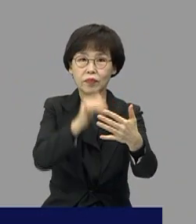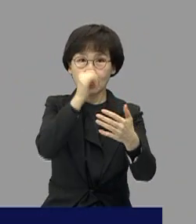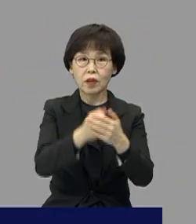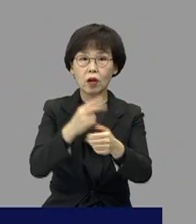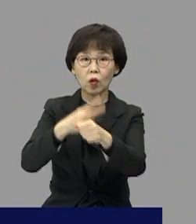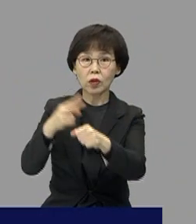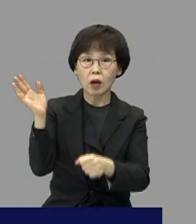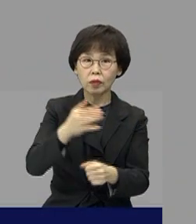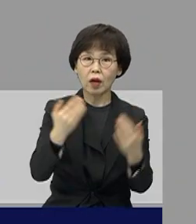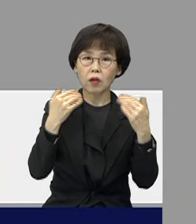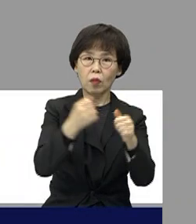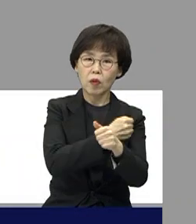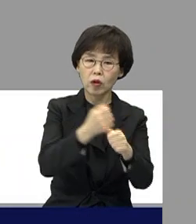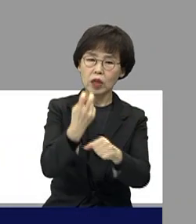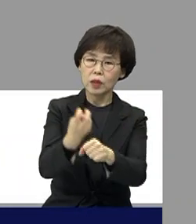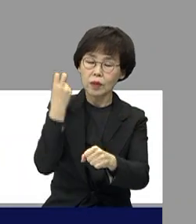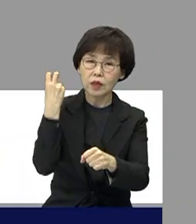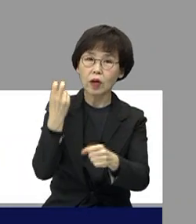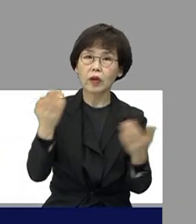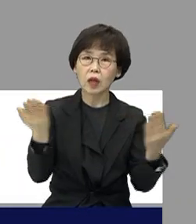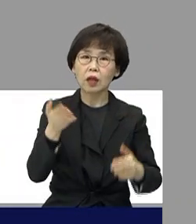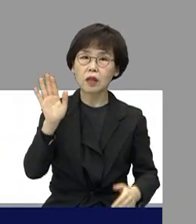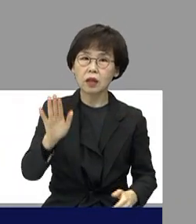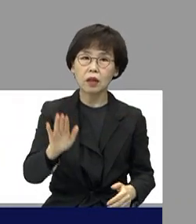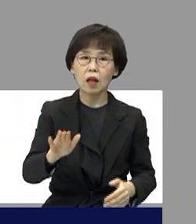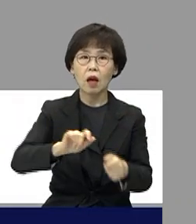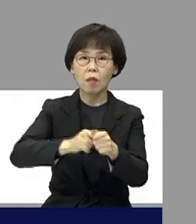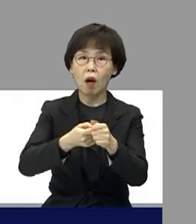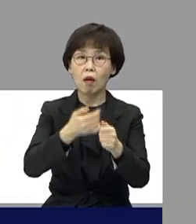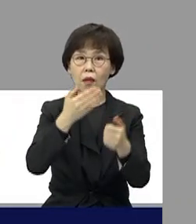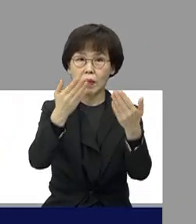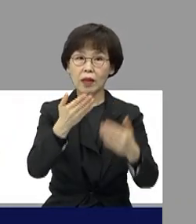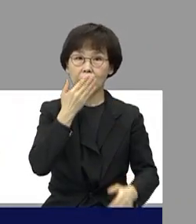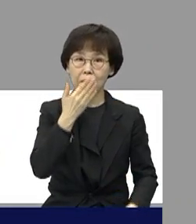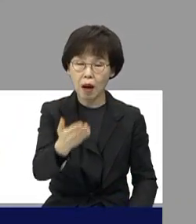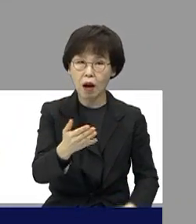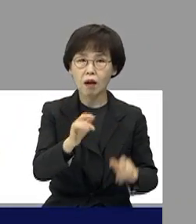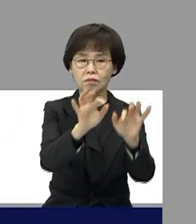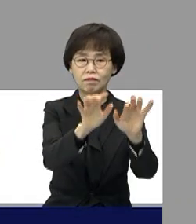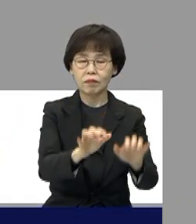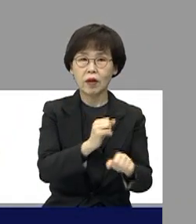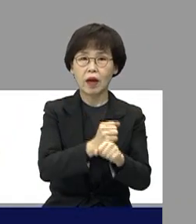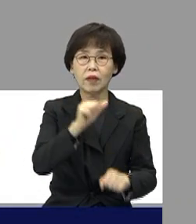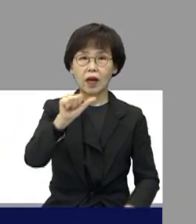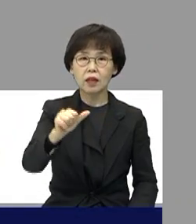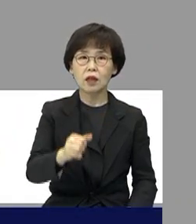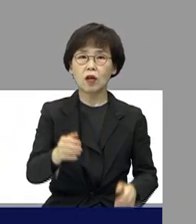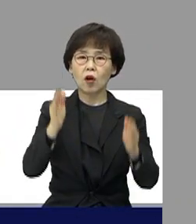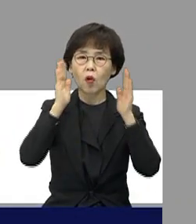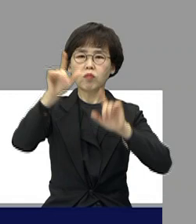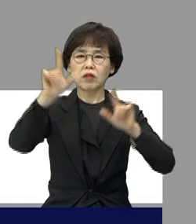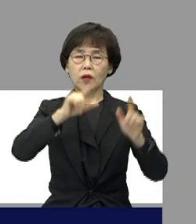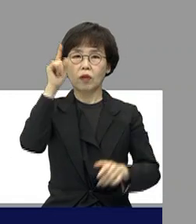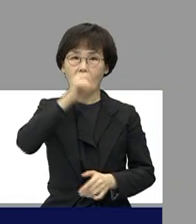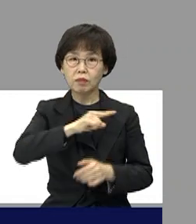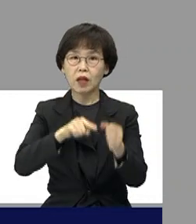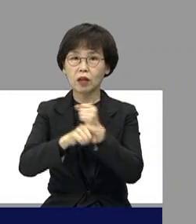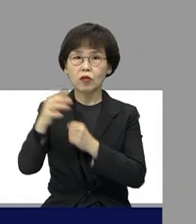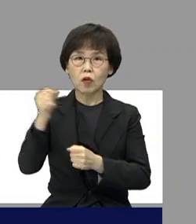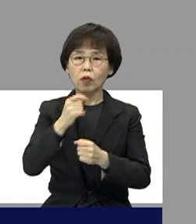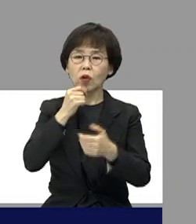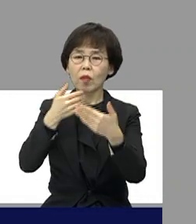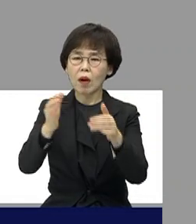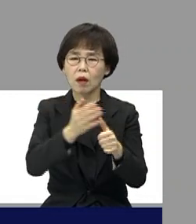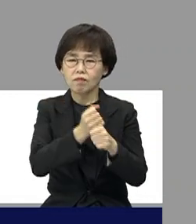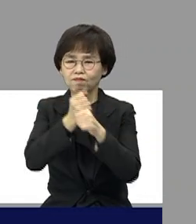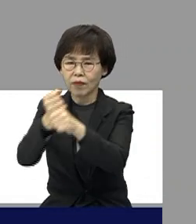교사로부터 당한 학교폭력, 20년 전의 일도 처벌받을 수 있을까요? 라는 글을 작성한 A씨는 수업 태도가 불량하다는 이유로 골방에